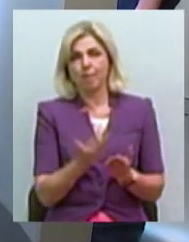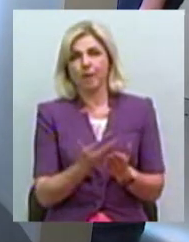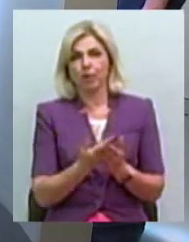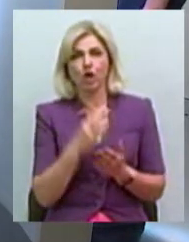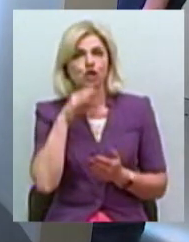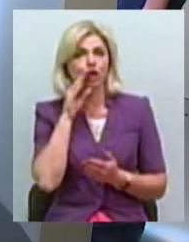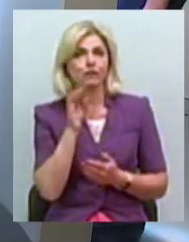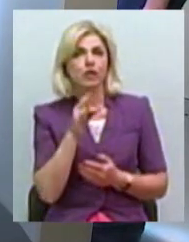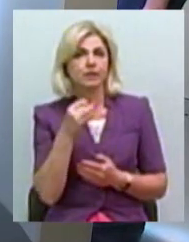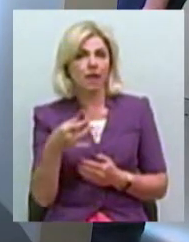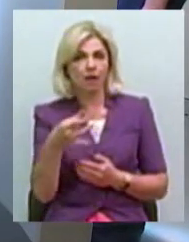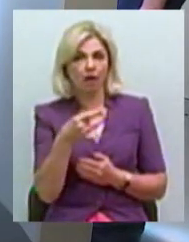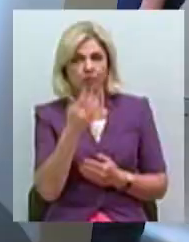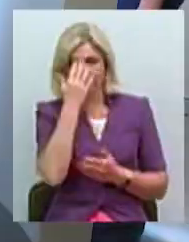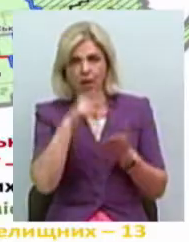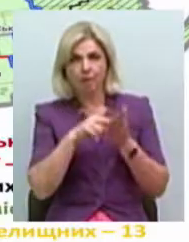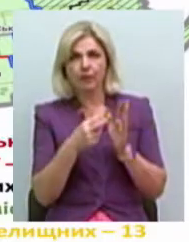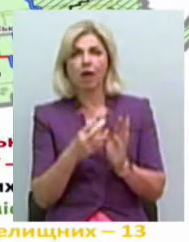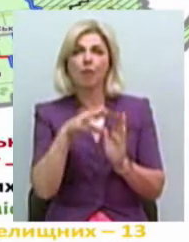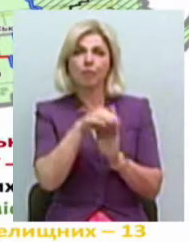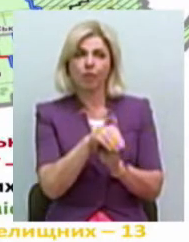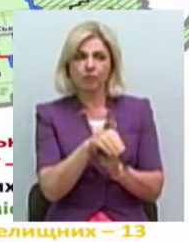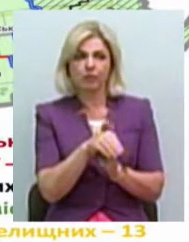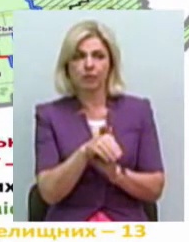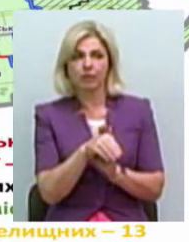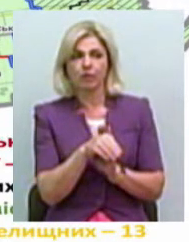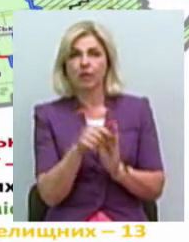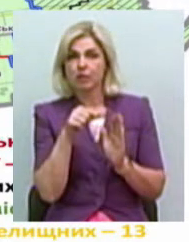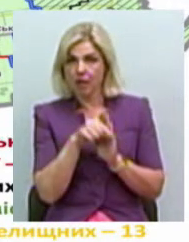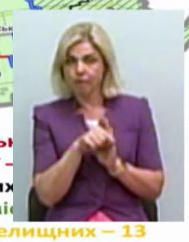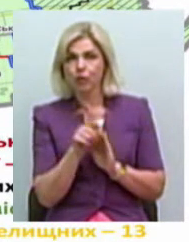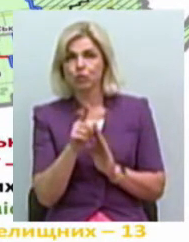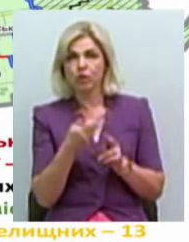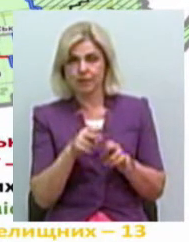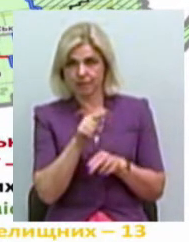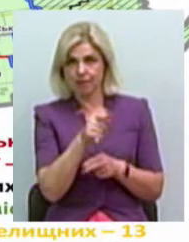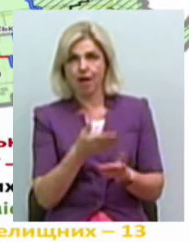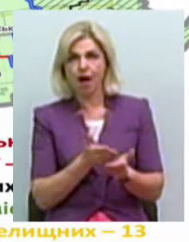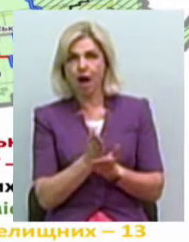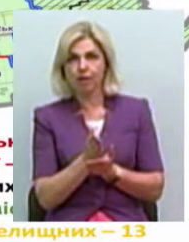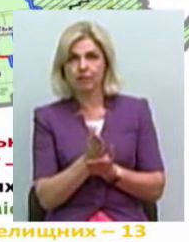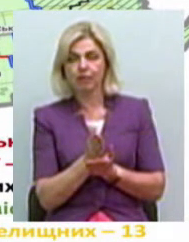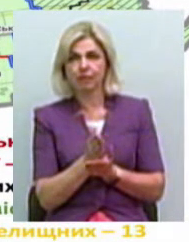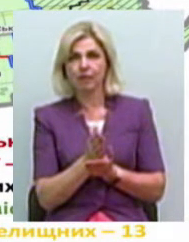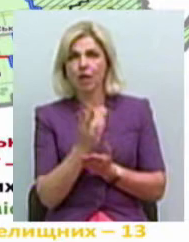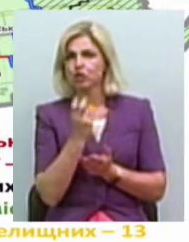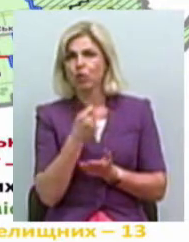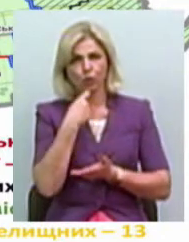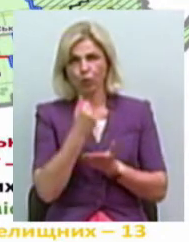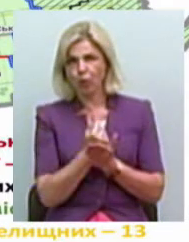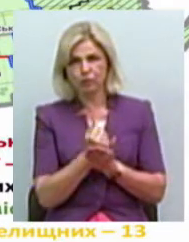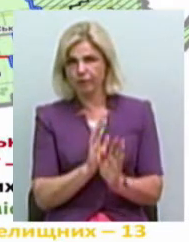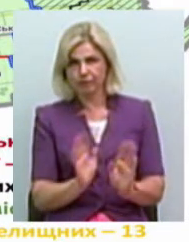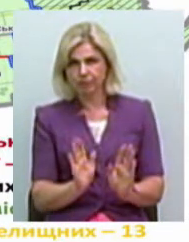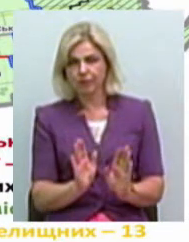Шевченківської і Галицинівської, які планують об'єднатися, тут вони окремі. Так. Тобто, все ж таки ця карта... Ну, не остаточна. Так, не